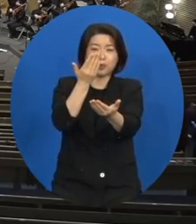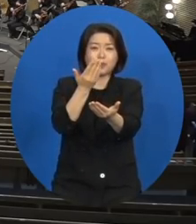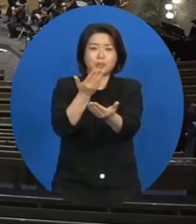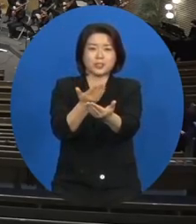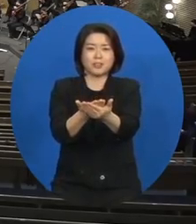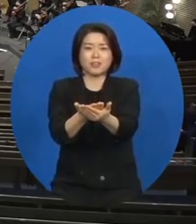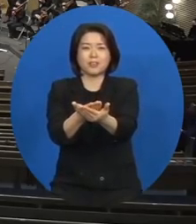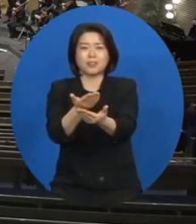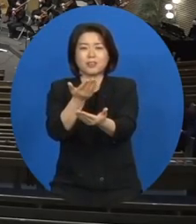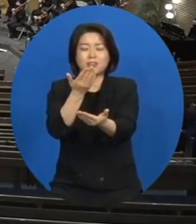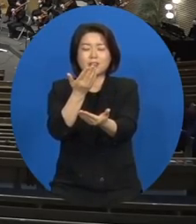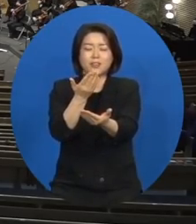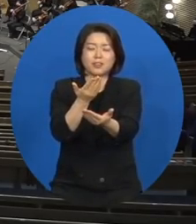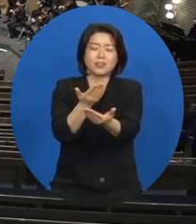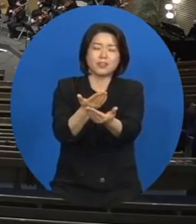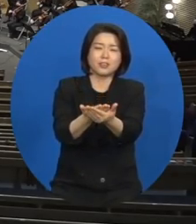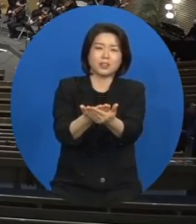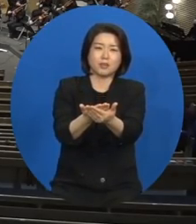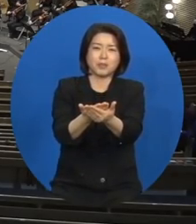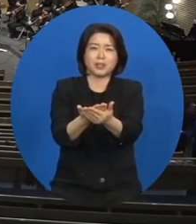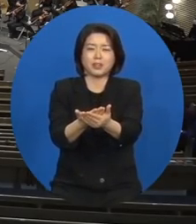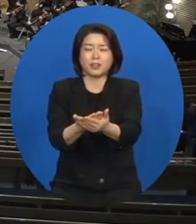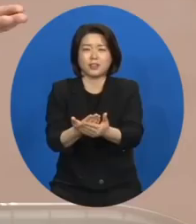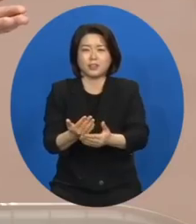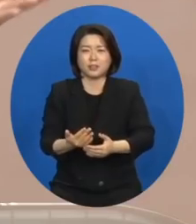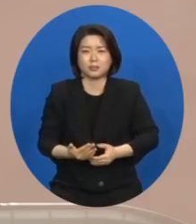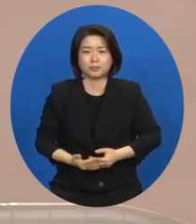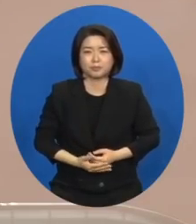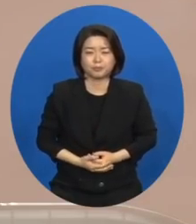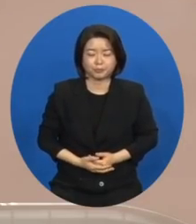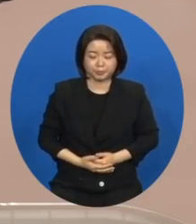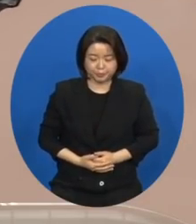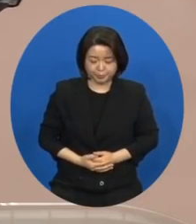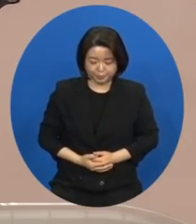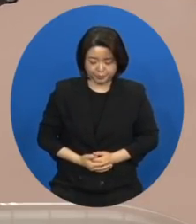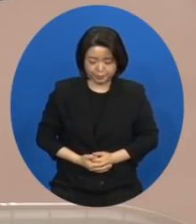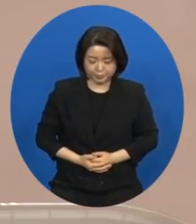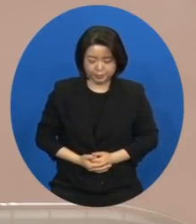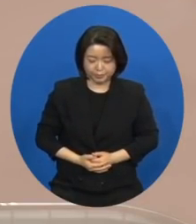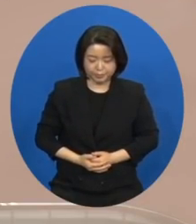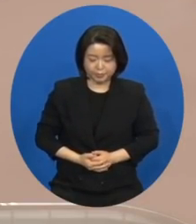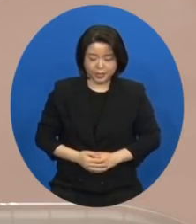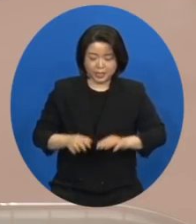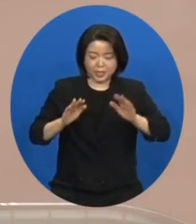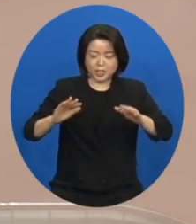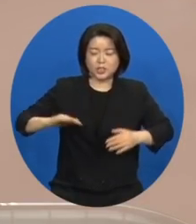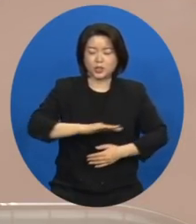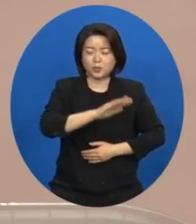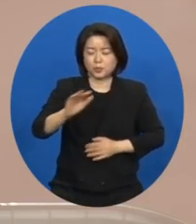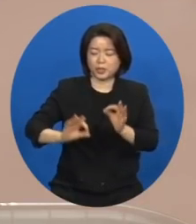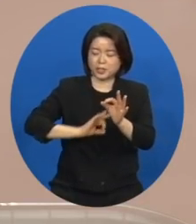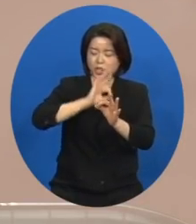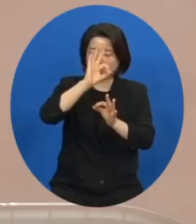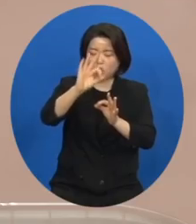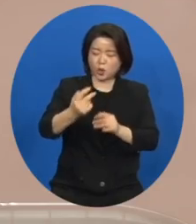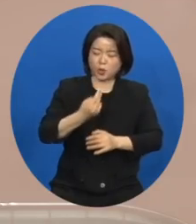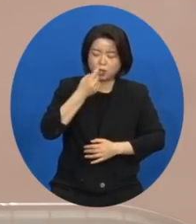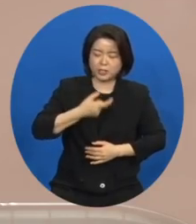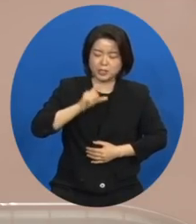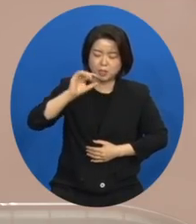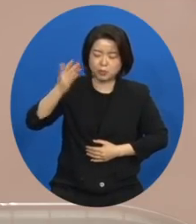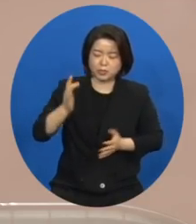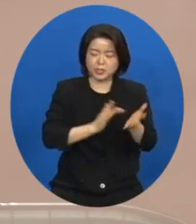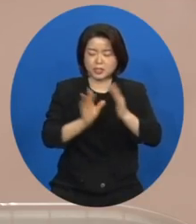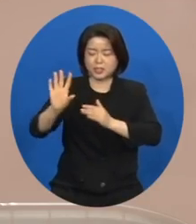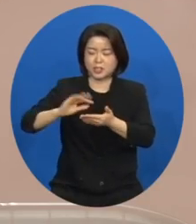수 없어 없어 쭙 하겠습니다 이제는 우리의 영원한 생명 수 대신 예수를 세 크신